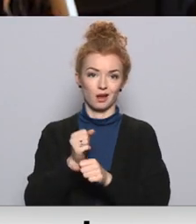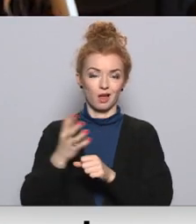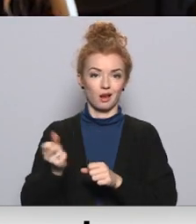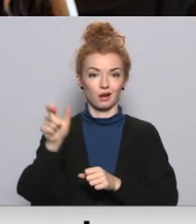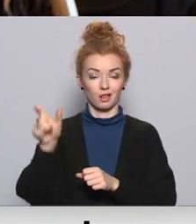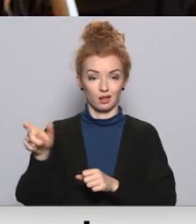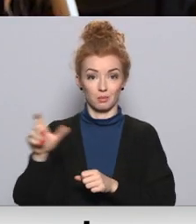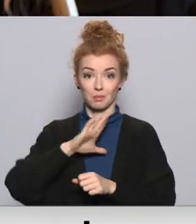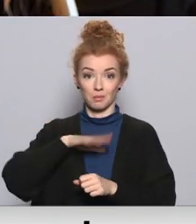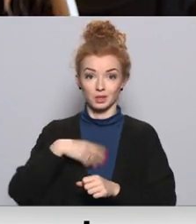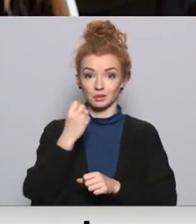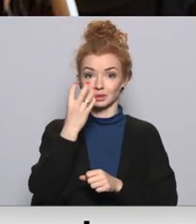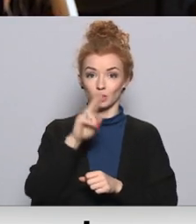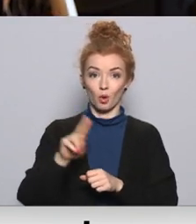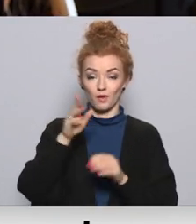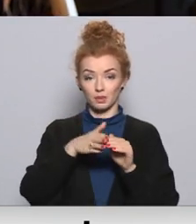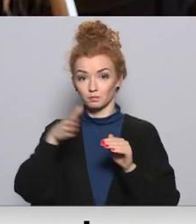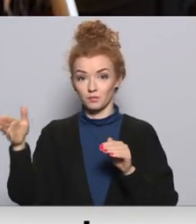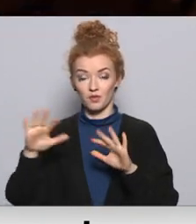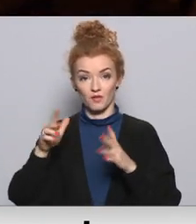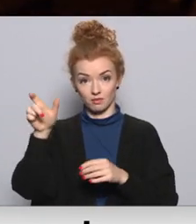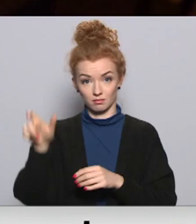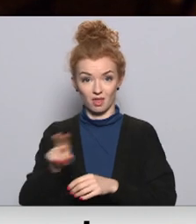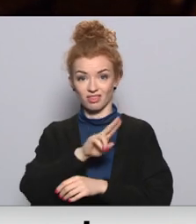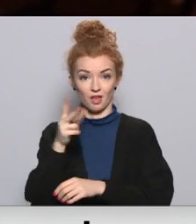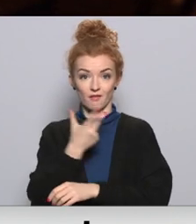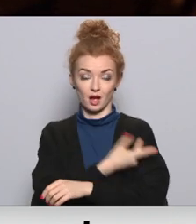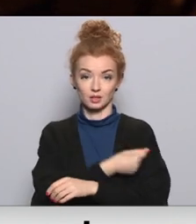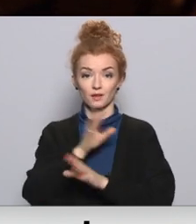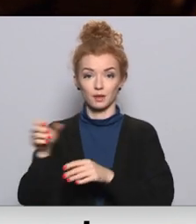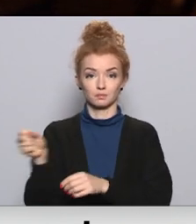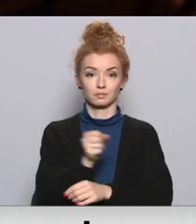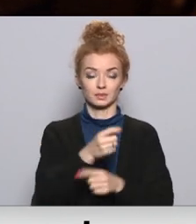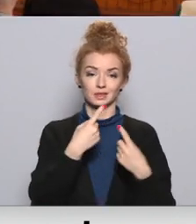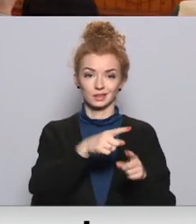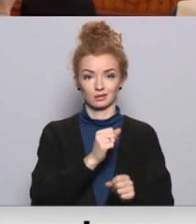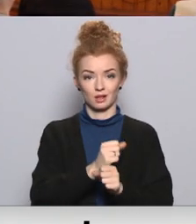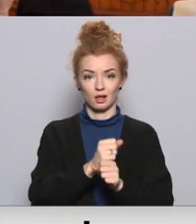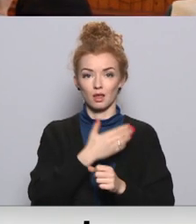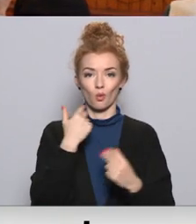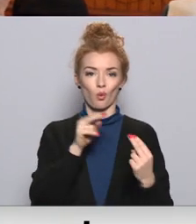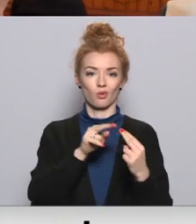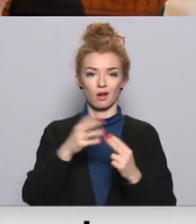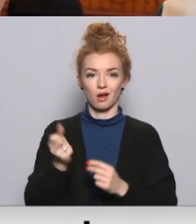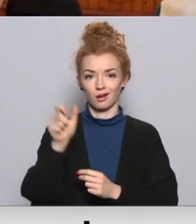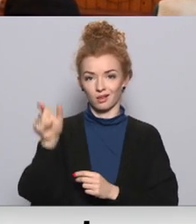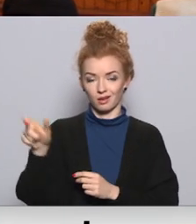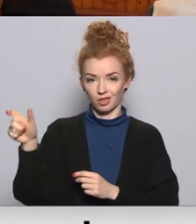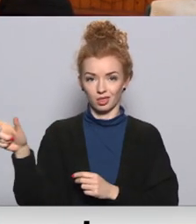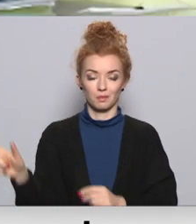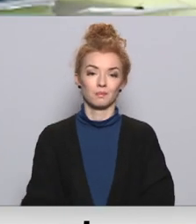novembra tiks izvērtēts, vai nevakcinētais darbinieks var pildīt citu uzdevumu, nenonākot saskarē ar klientiem.